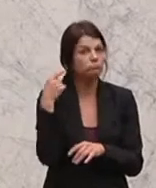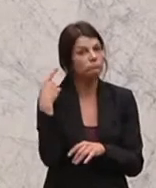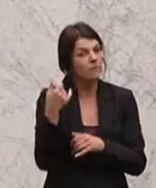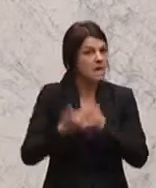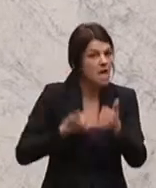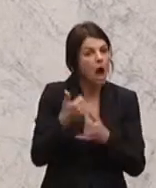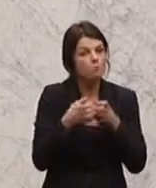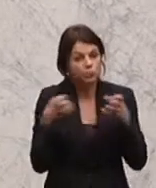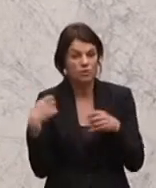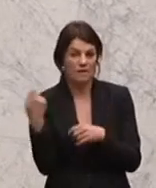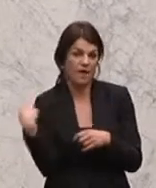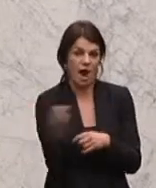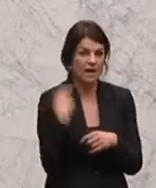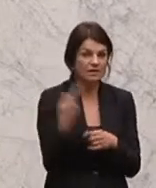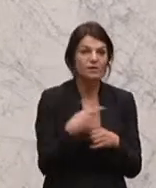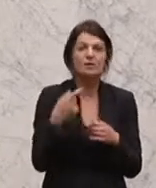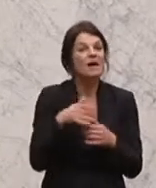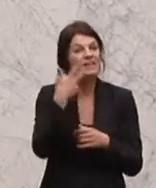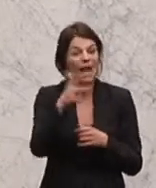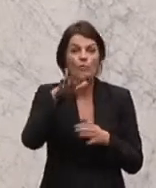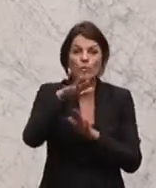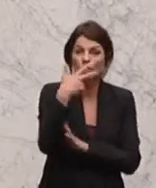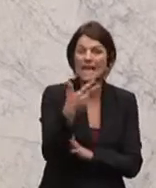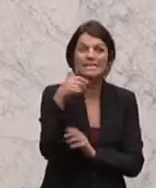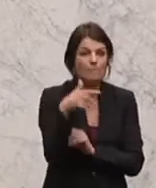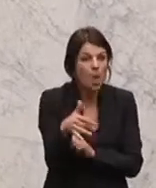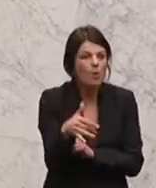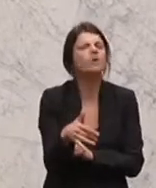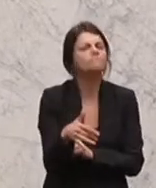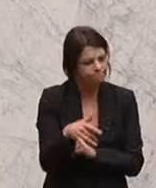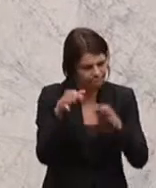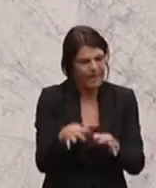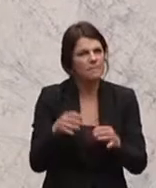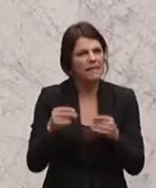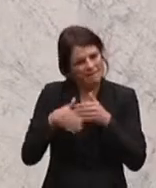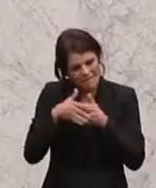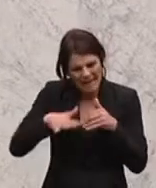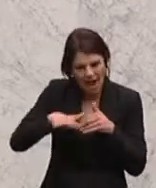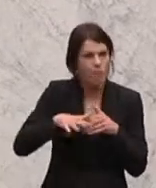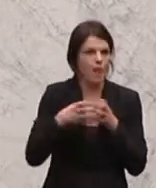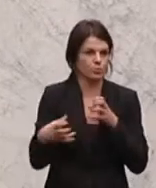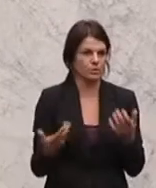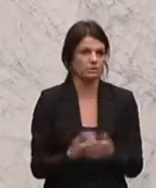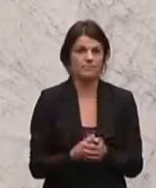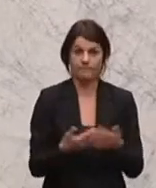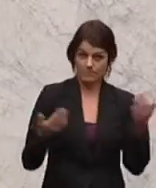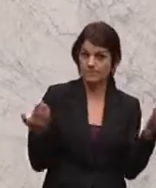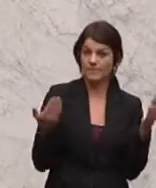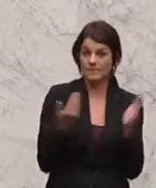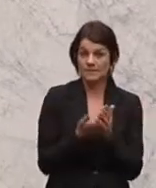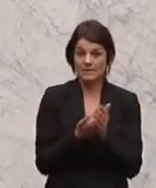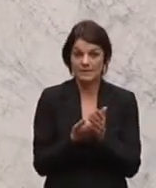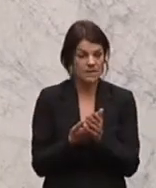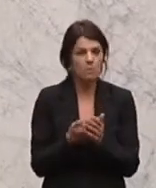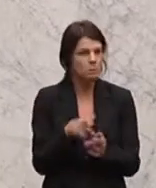im Jahr mit dem Bus, davon 335 Millionen direkt mit den Regionalbussen. Und es ist daher